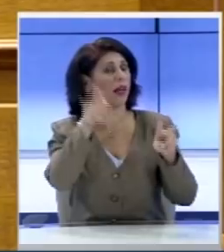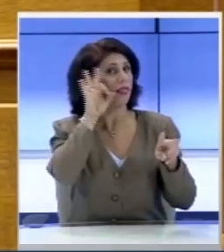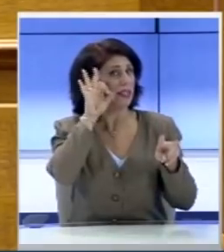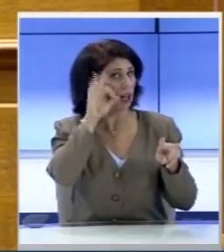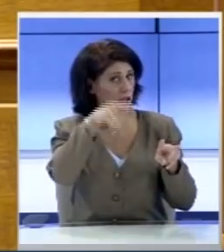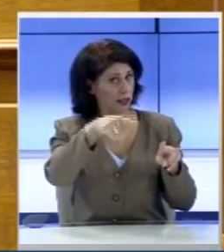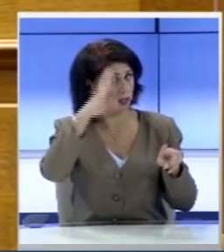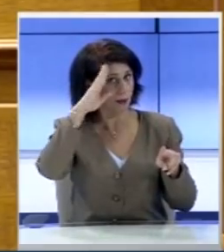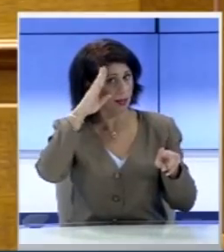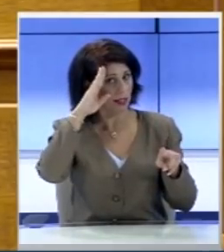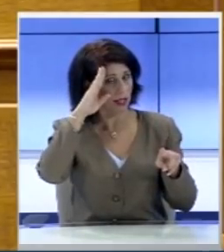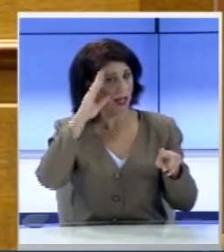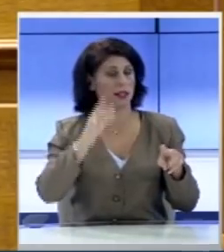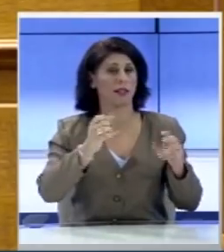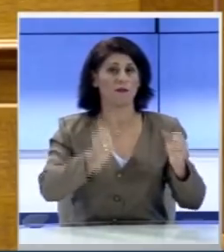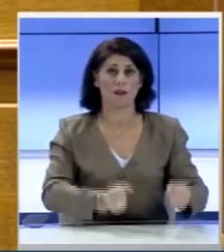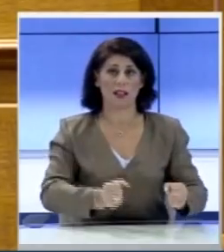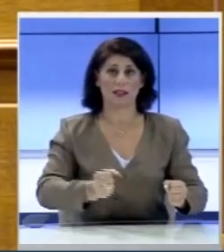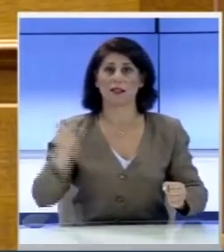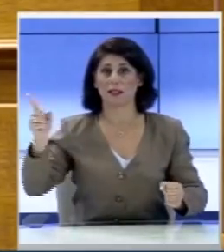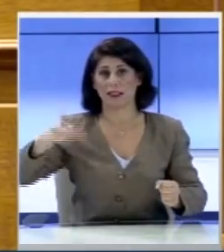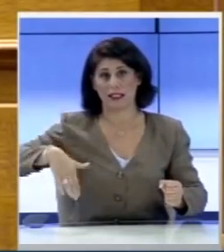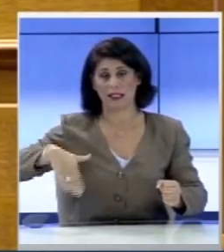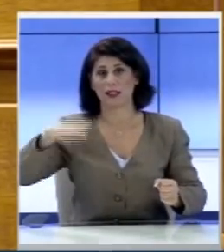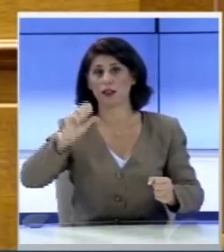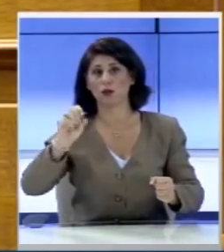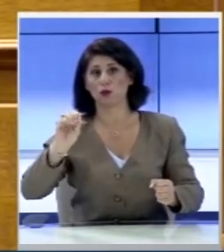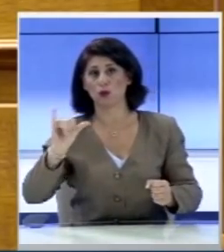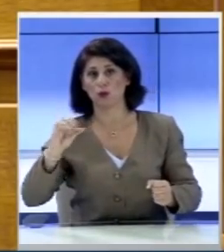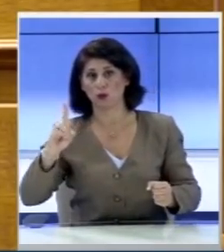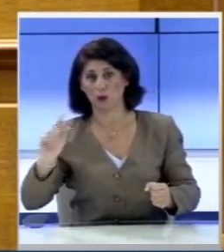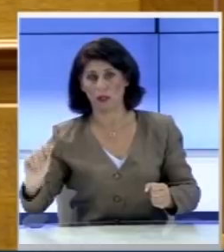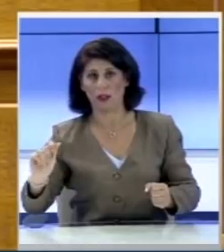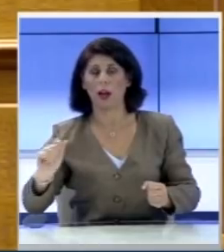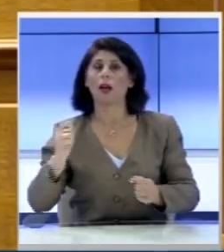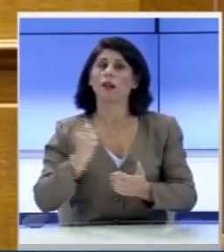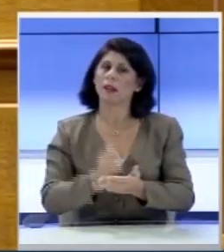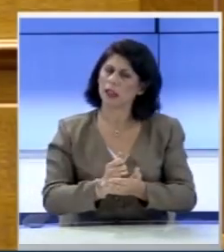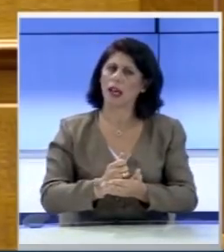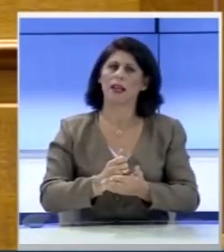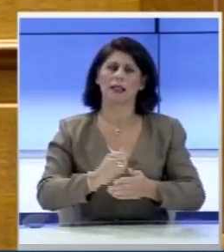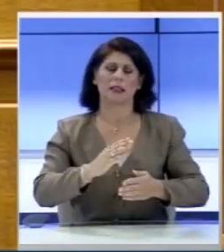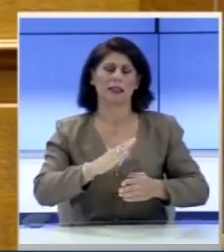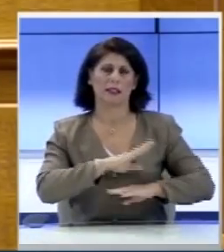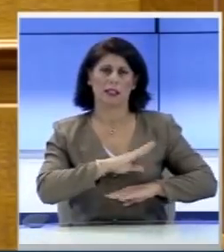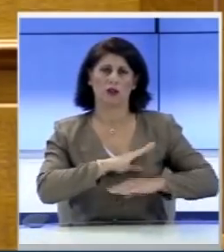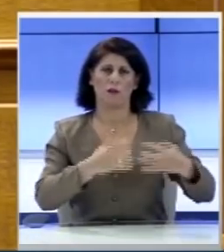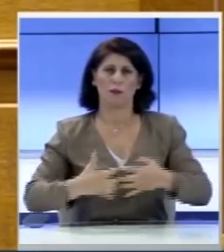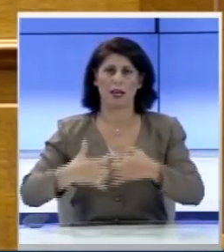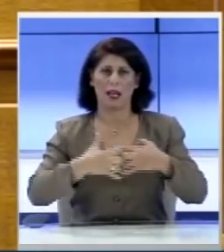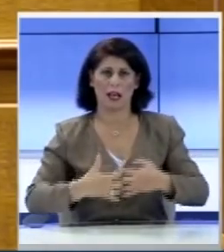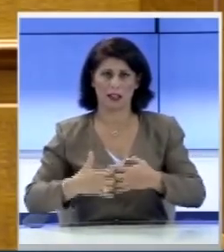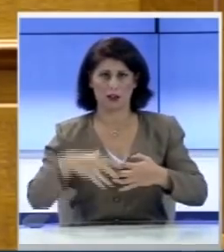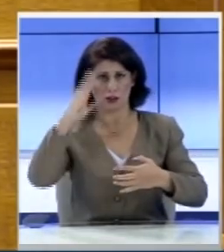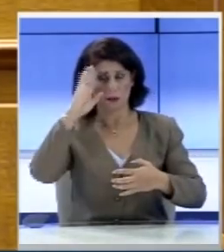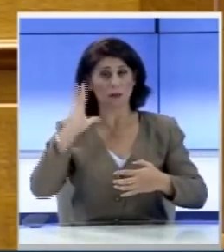την Αμερικάνικη βάση της Σούδας, αλλά και έκανε τον έλεγχο εκ μέρους του Τραμπ και του στρατιωτικο-βιομηχανικού βέβαια συμπλέγματος των ΗΠΑ για